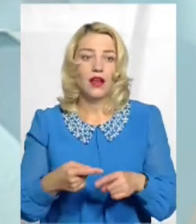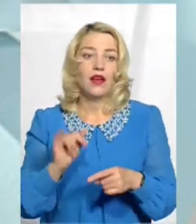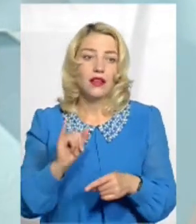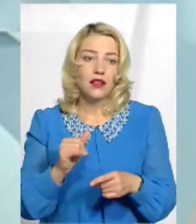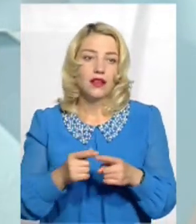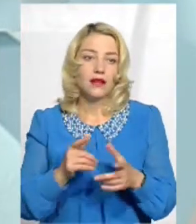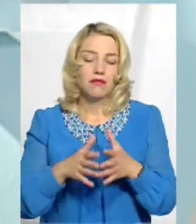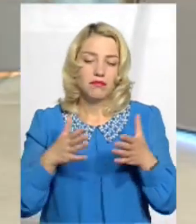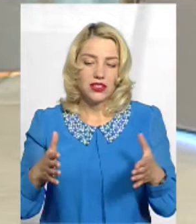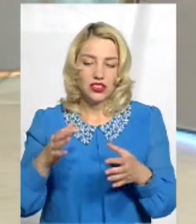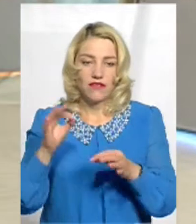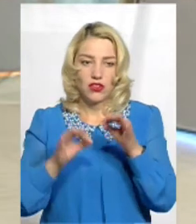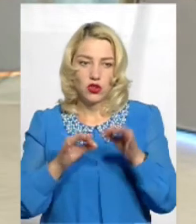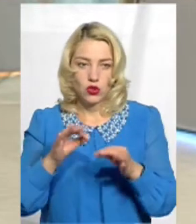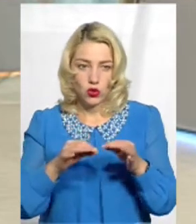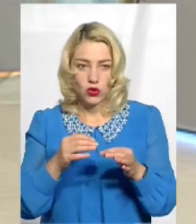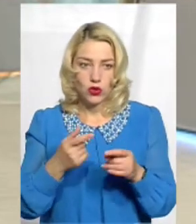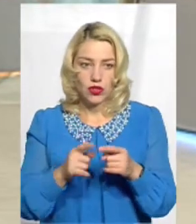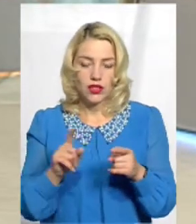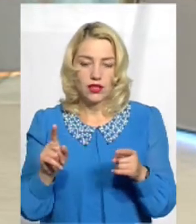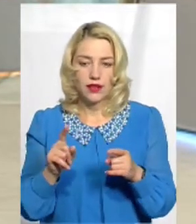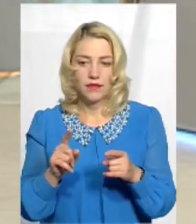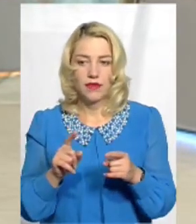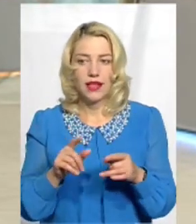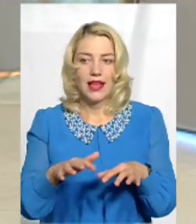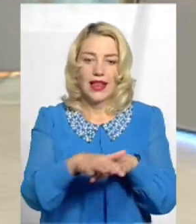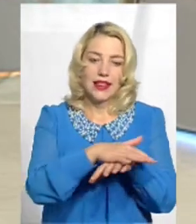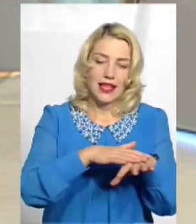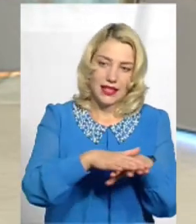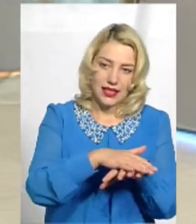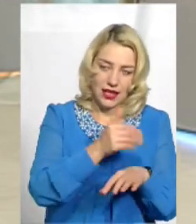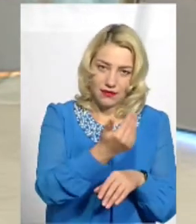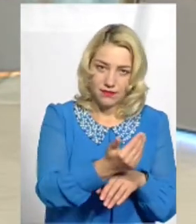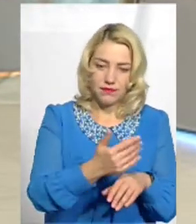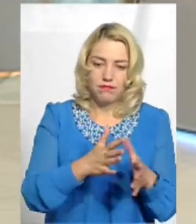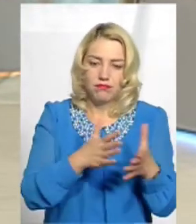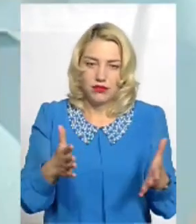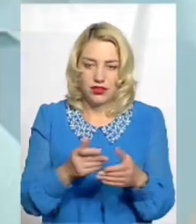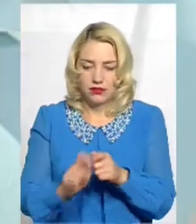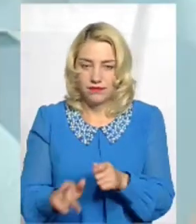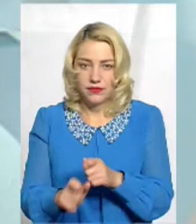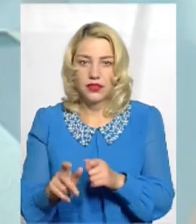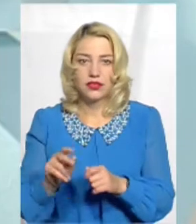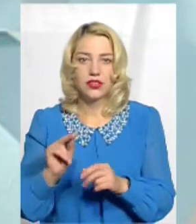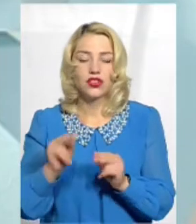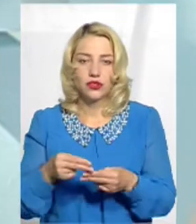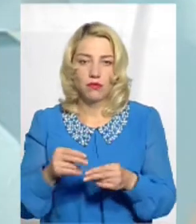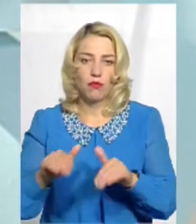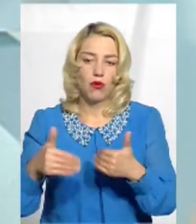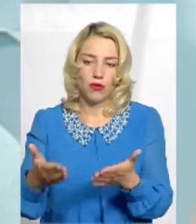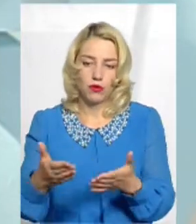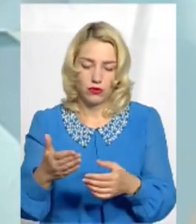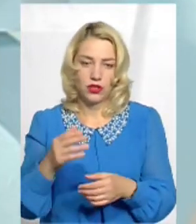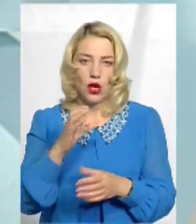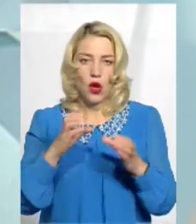долучаються значно більшим відсотком, як це пропонує долучитися уряд. Ну, я, до прикладу, можу поставити